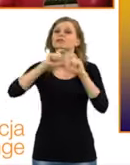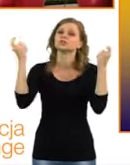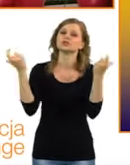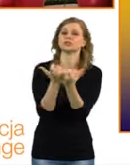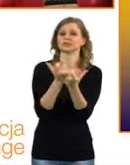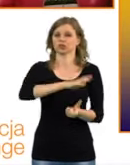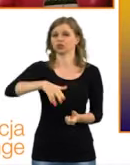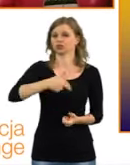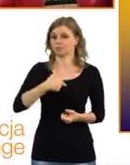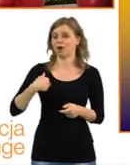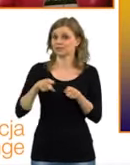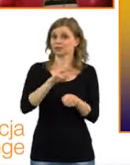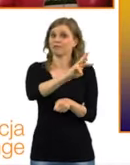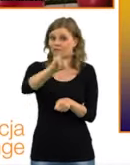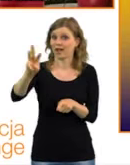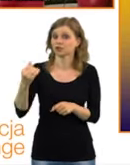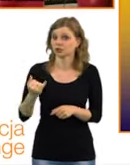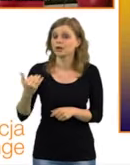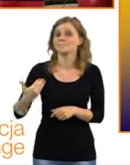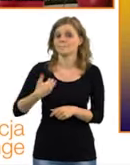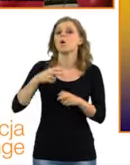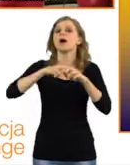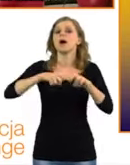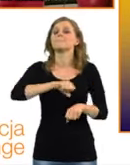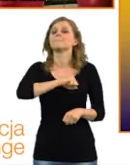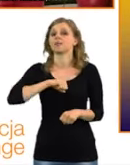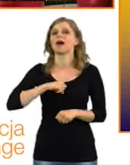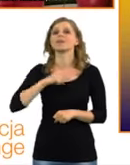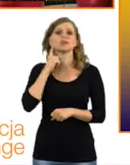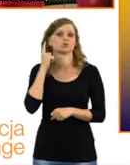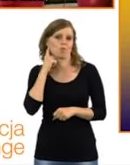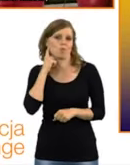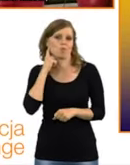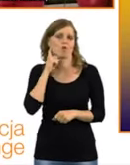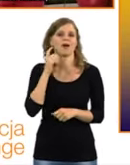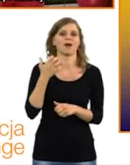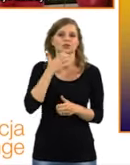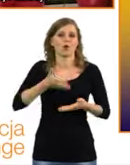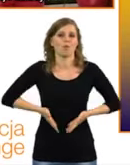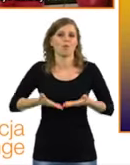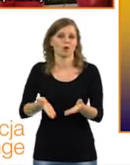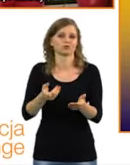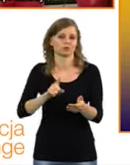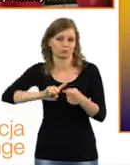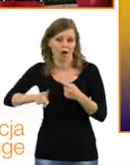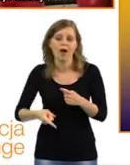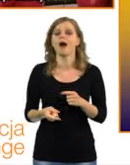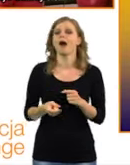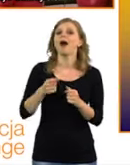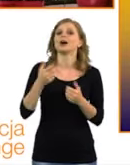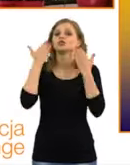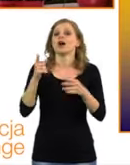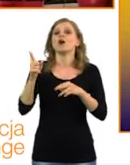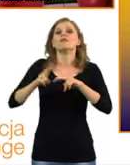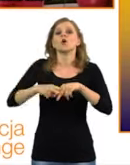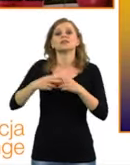dzieci w Polsce, także i Państwa dzieci, miały przeprowadzone badania przesiewowe dzięki Fundacji Wielka Orkiestra Świątecznej